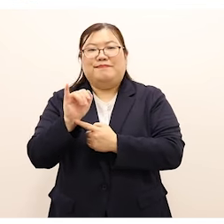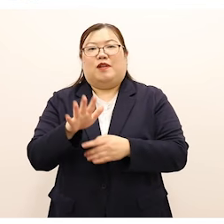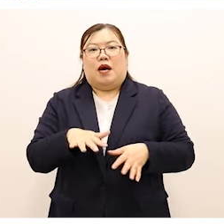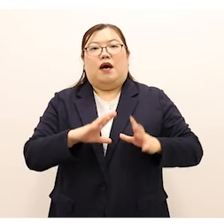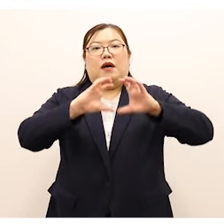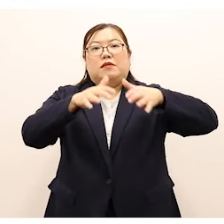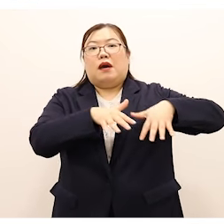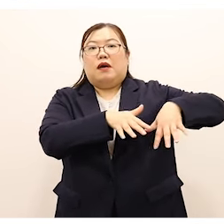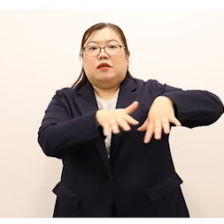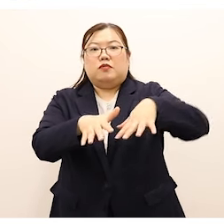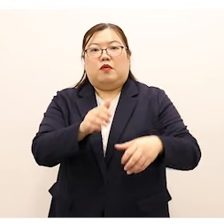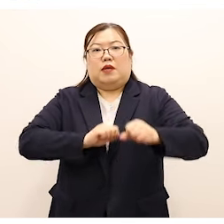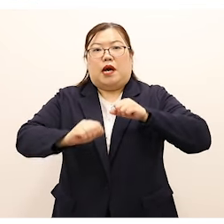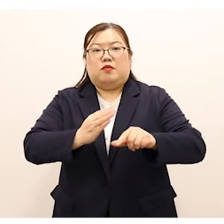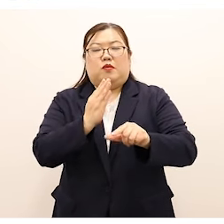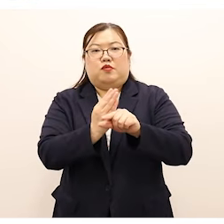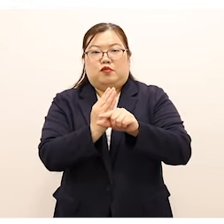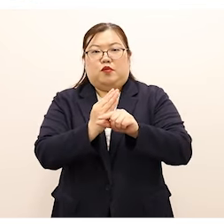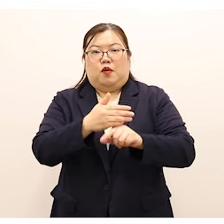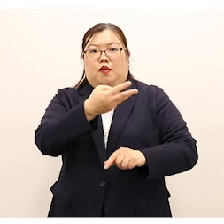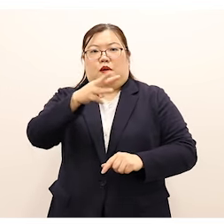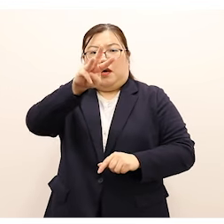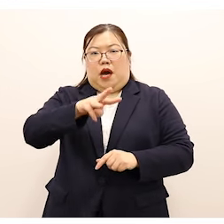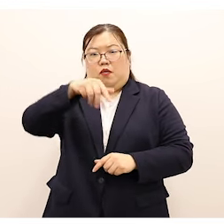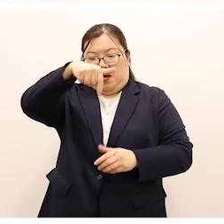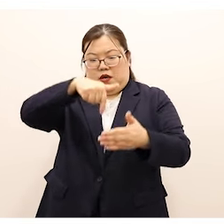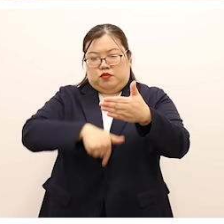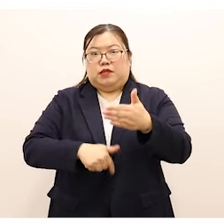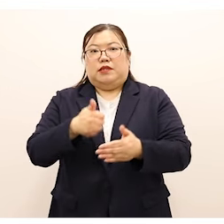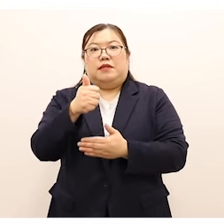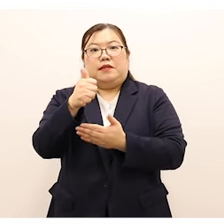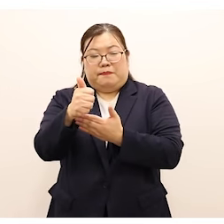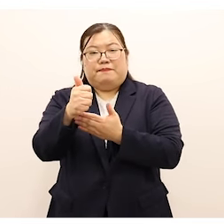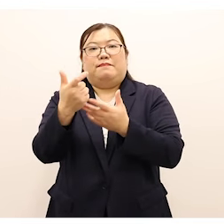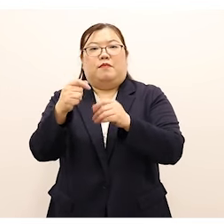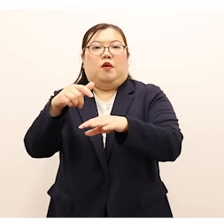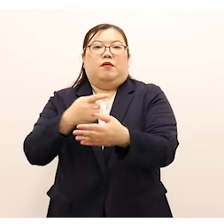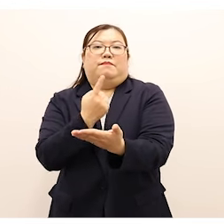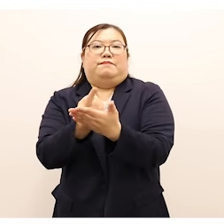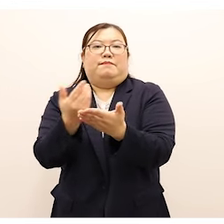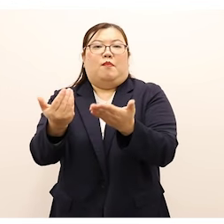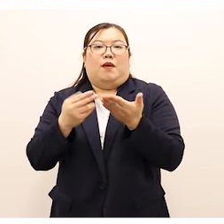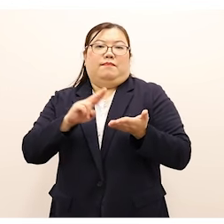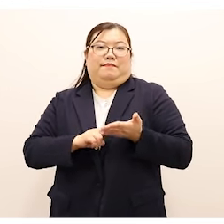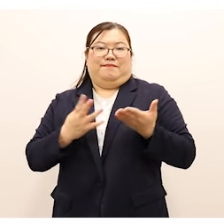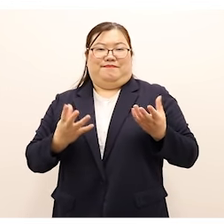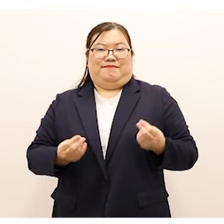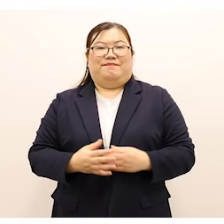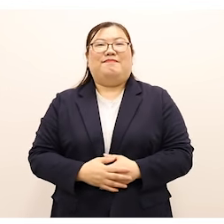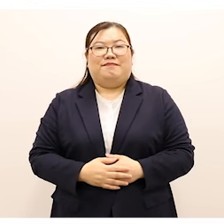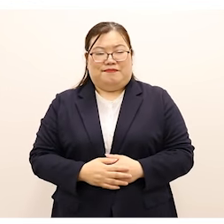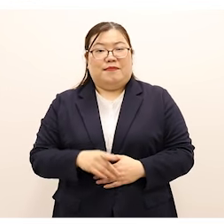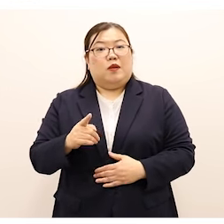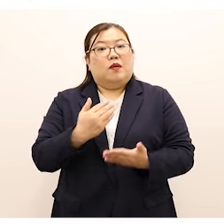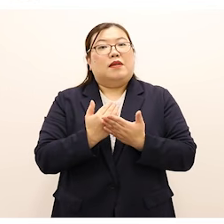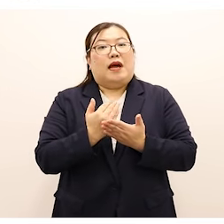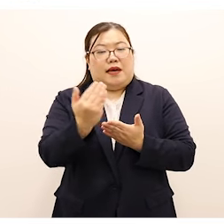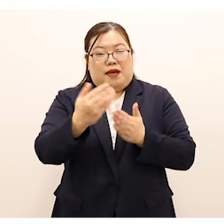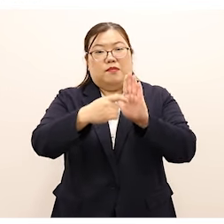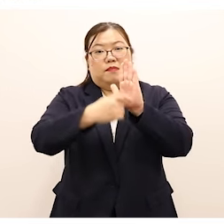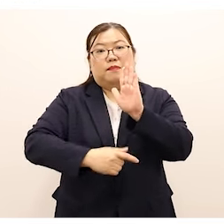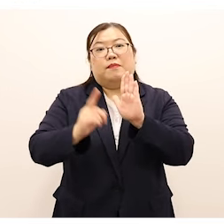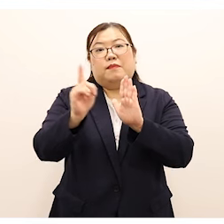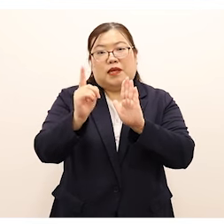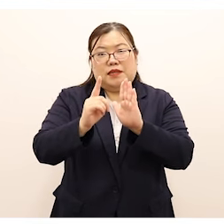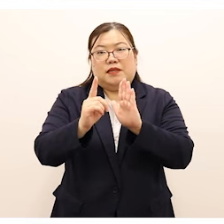ご活躍された川内優輝さんにご出場いただけることとなりました。当大会は大会テーマで